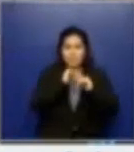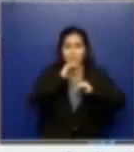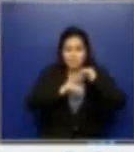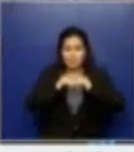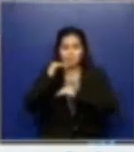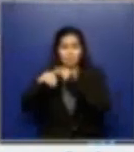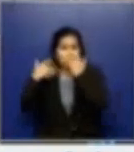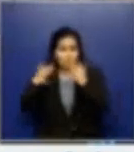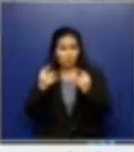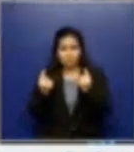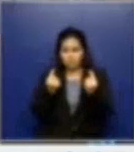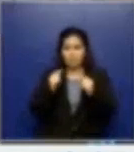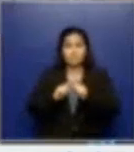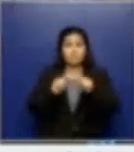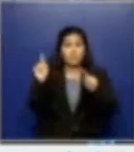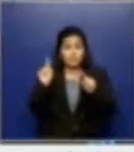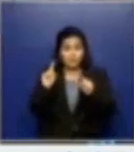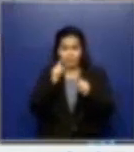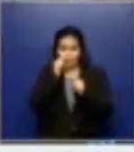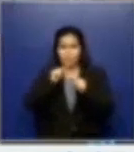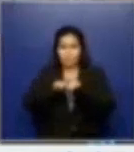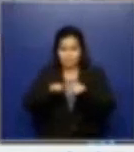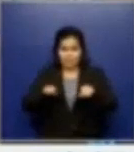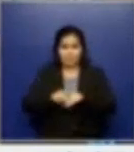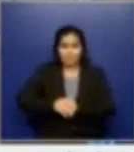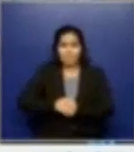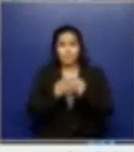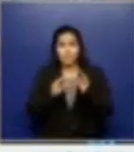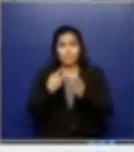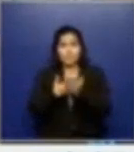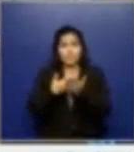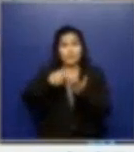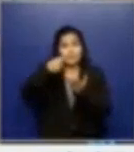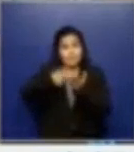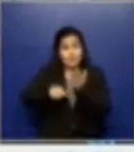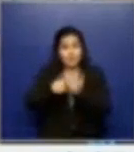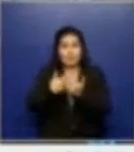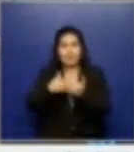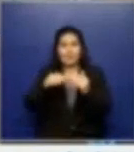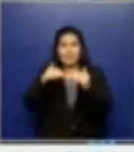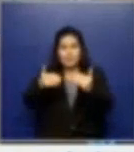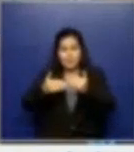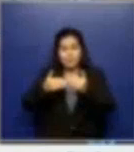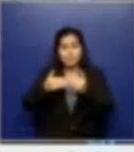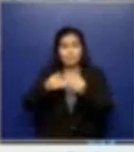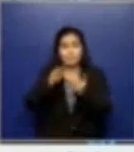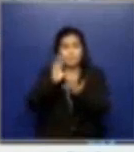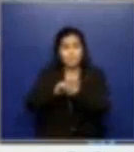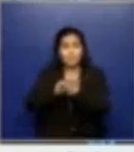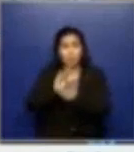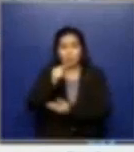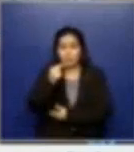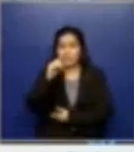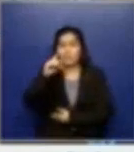ท่านรัฐมนตรีคลังด้วยครับดูที่การเก็บภาษีจาก GDPประเทศไทยเก็บภ